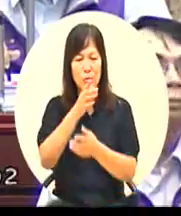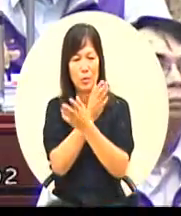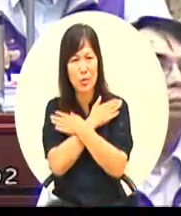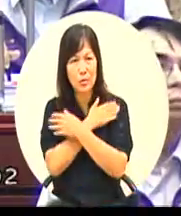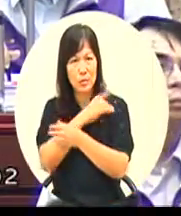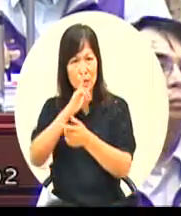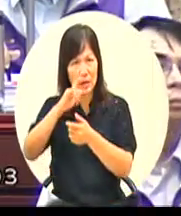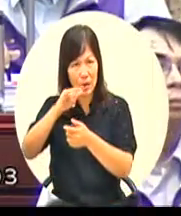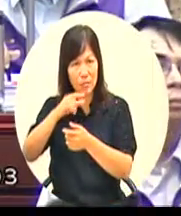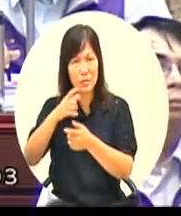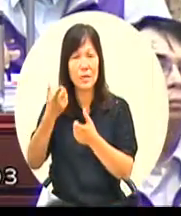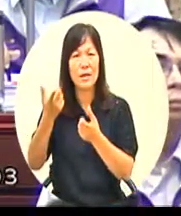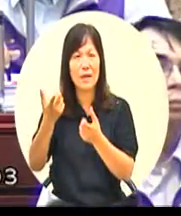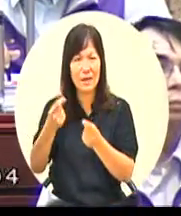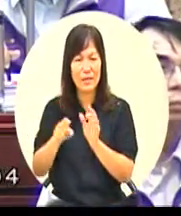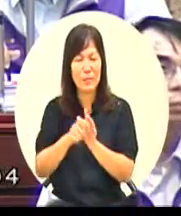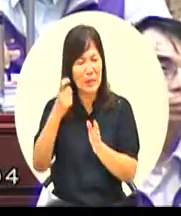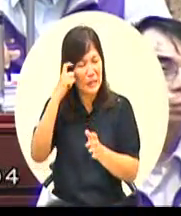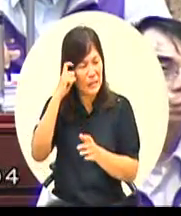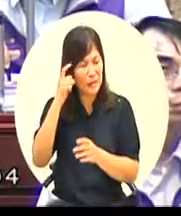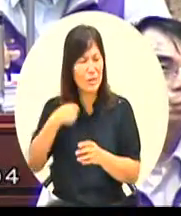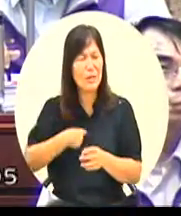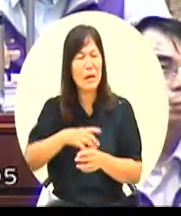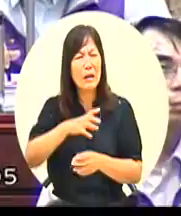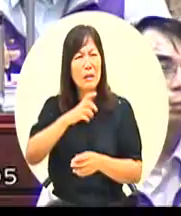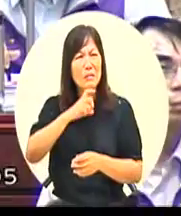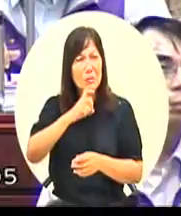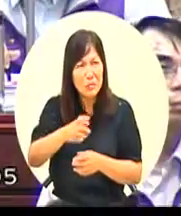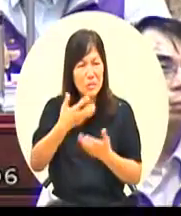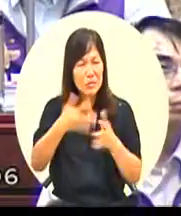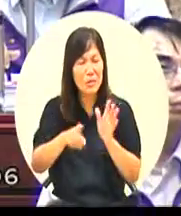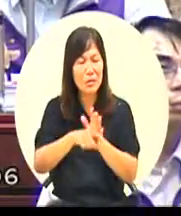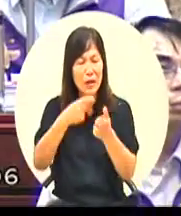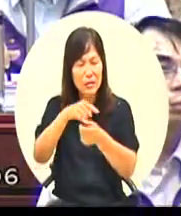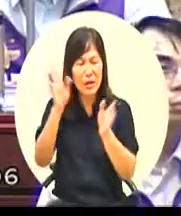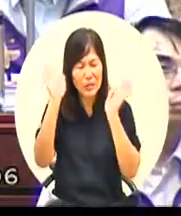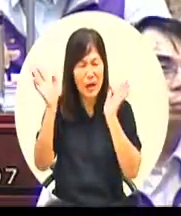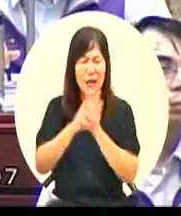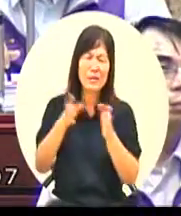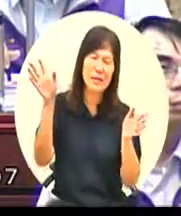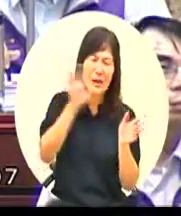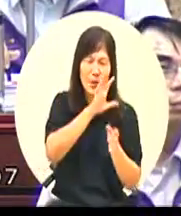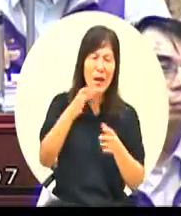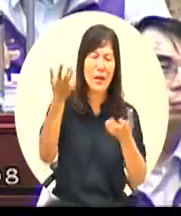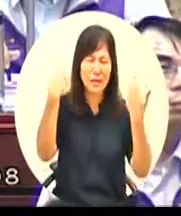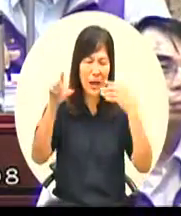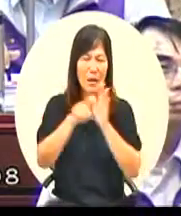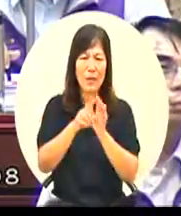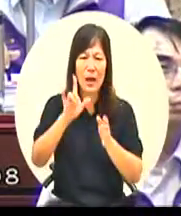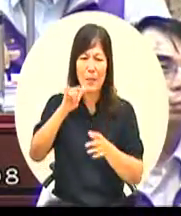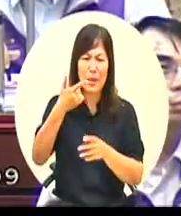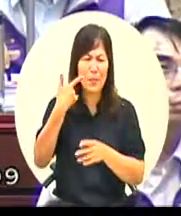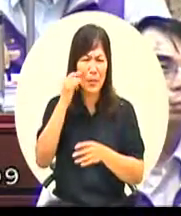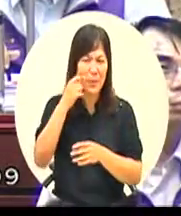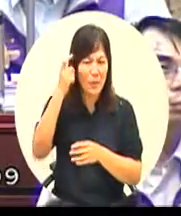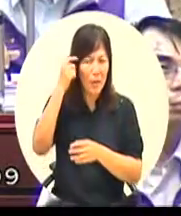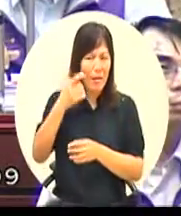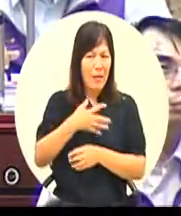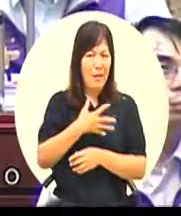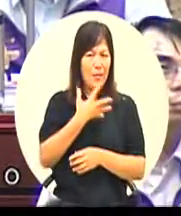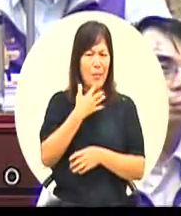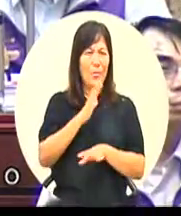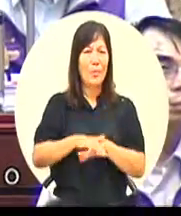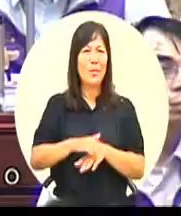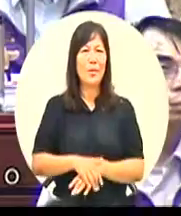师，也是会考量到说，60几岁还在教小朋友唱歌跳舞，可能家长的接受度也不是那么高。